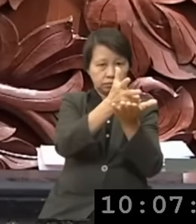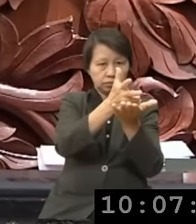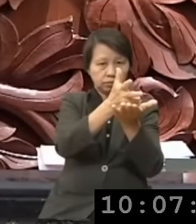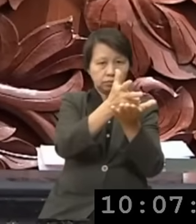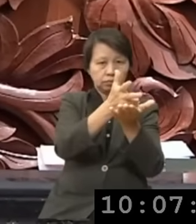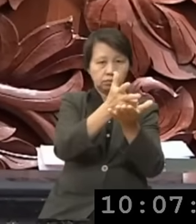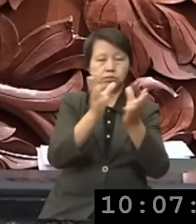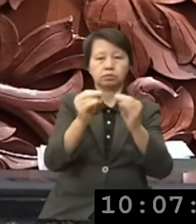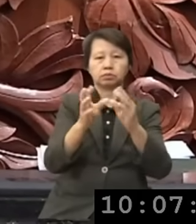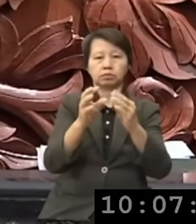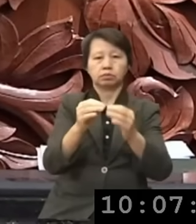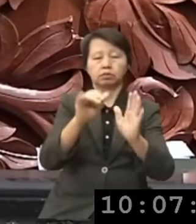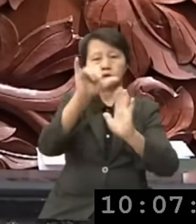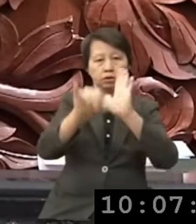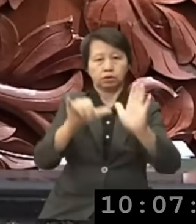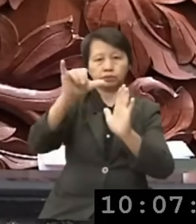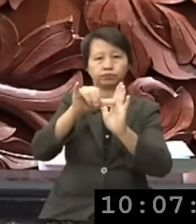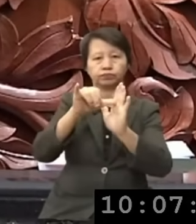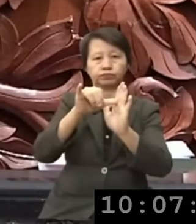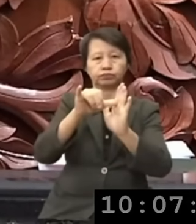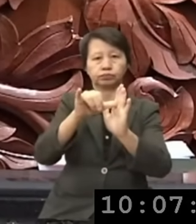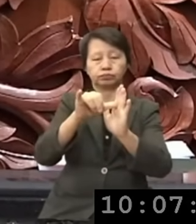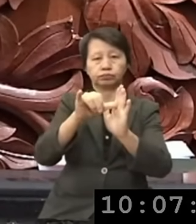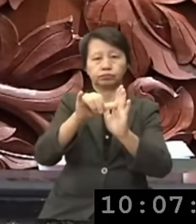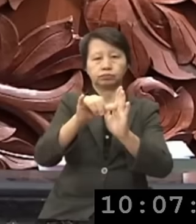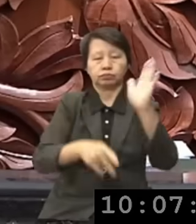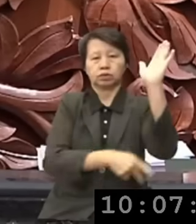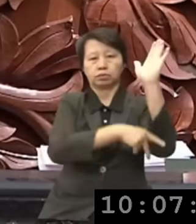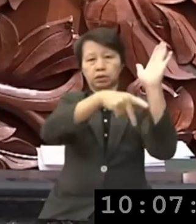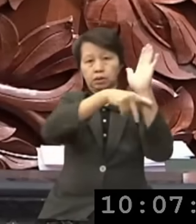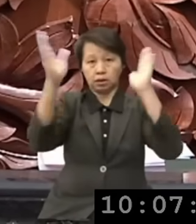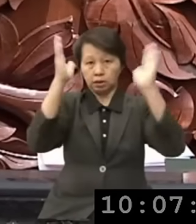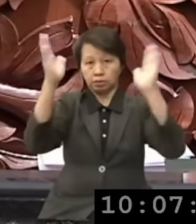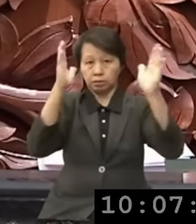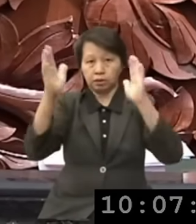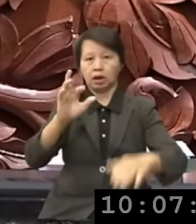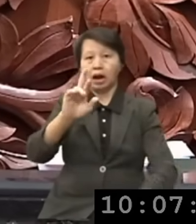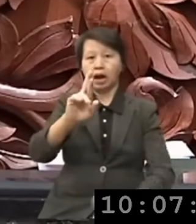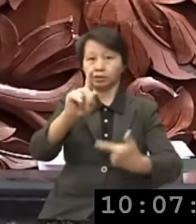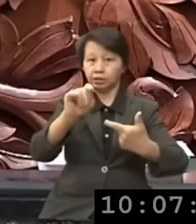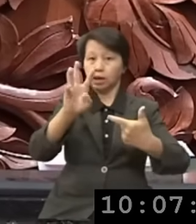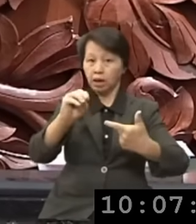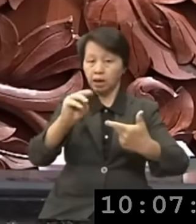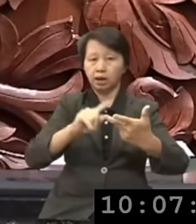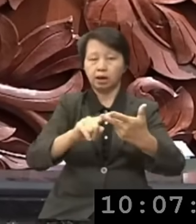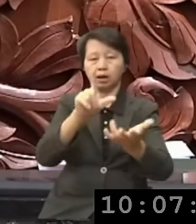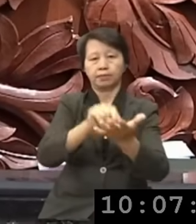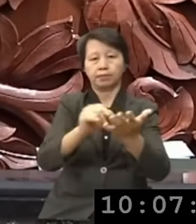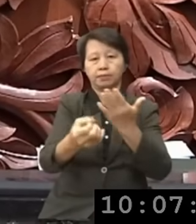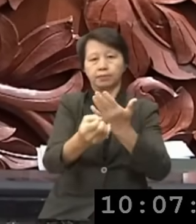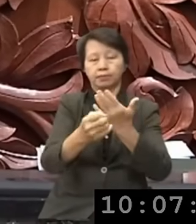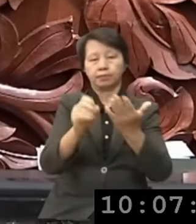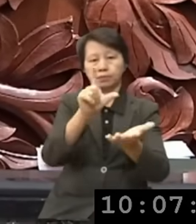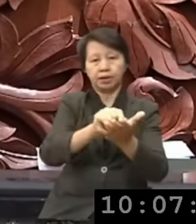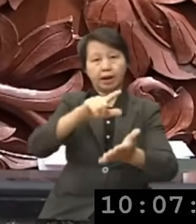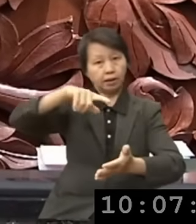sidang dewan rakyat di YouTube Rasmi parlimen Malaysia rtm dan media masa yang lain